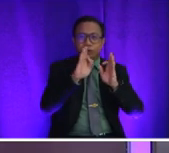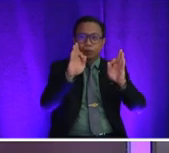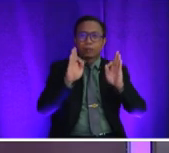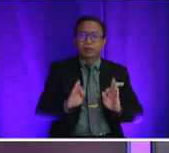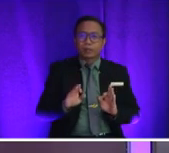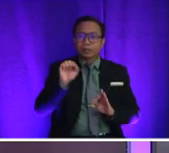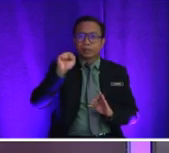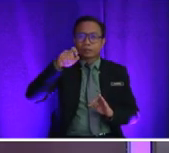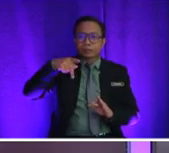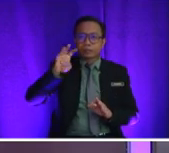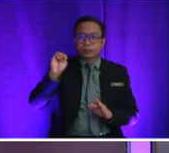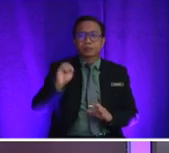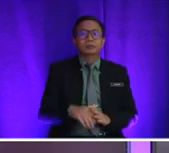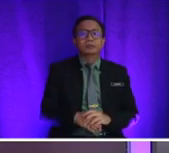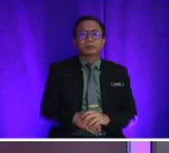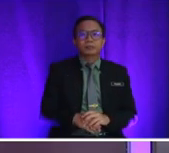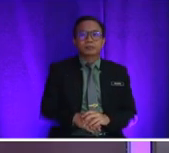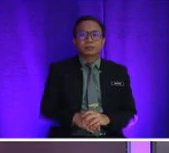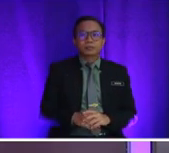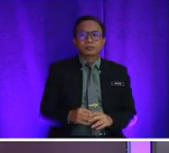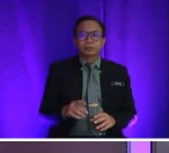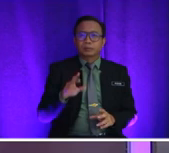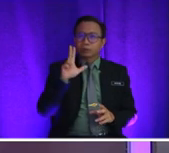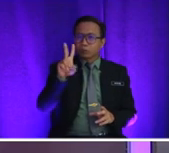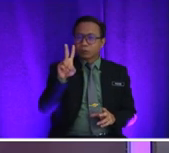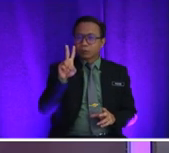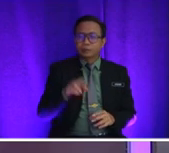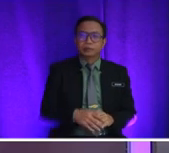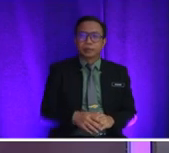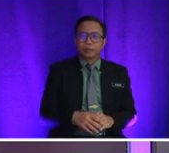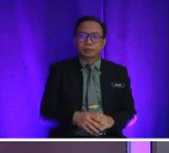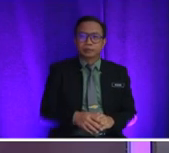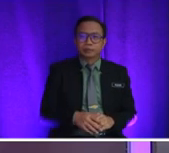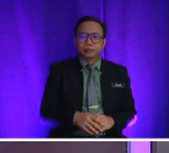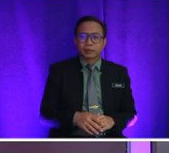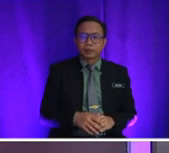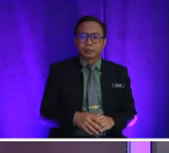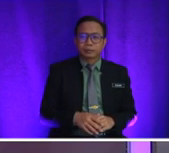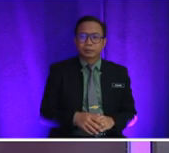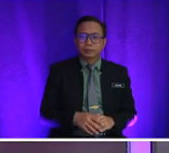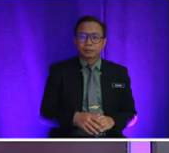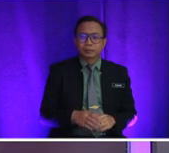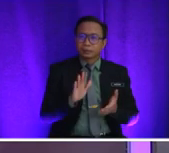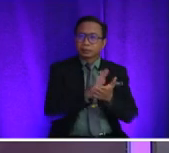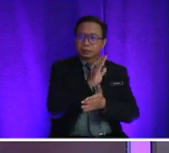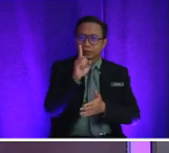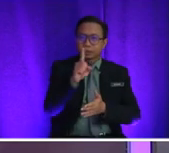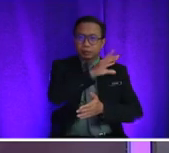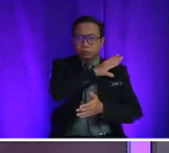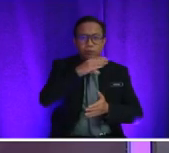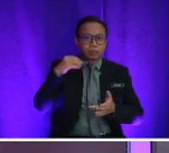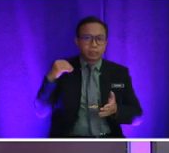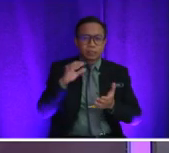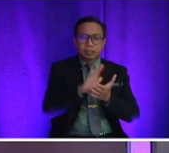SP oke di mana dia dibagikan kepada dua yaitu kertas 1 dan juga kertas